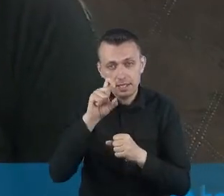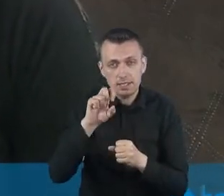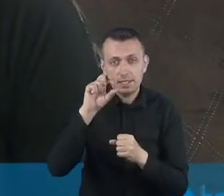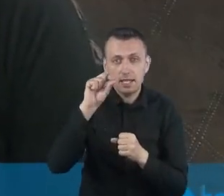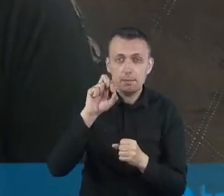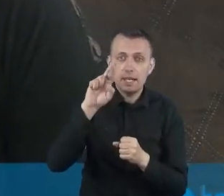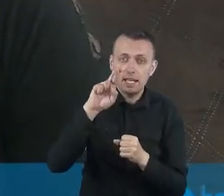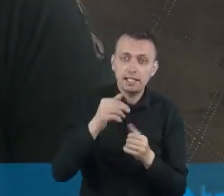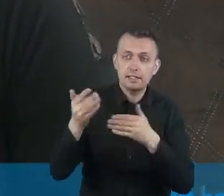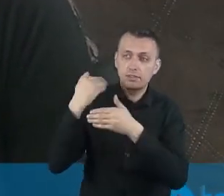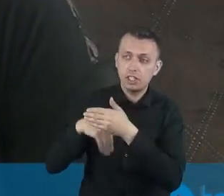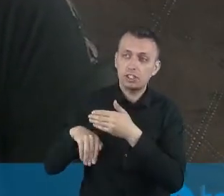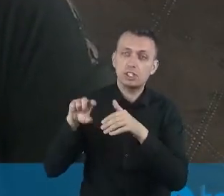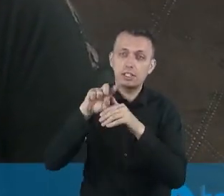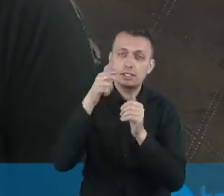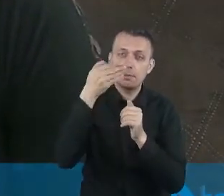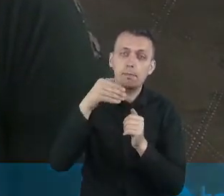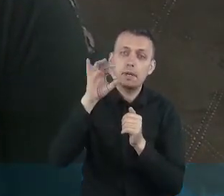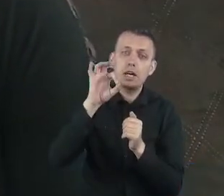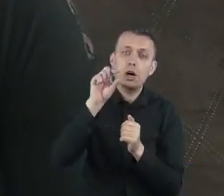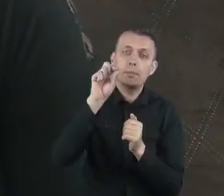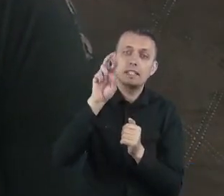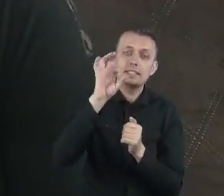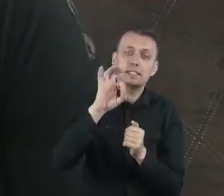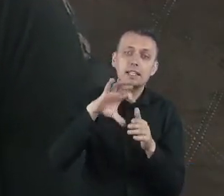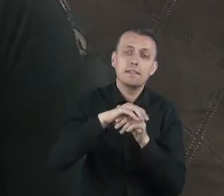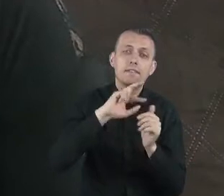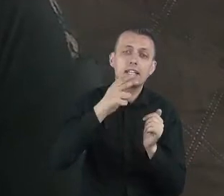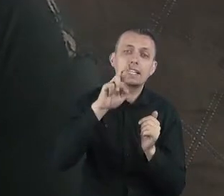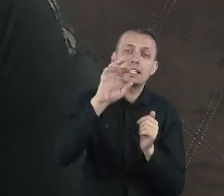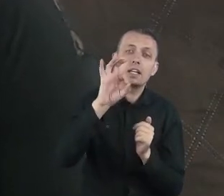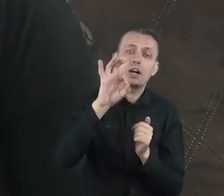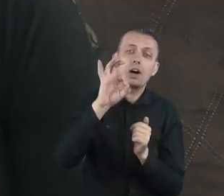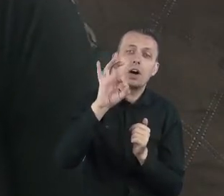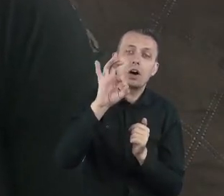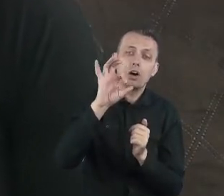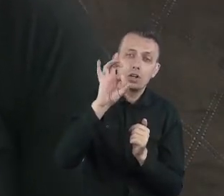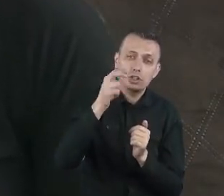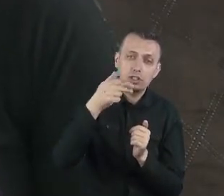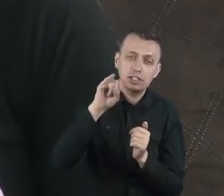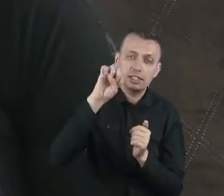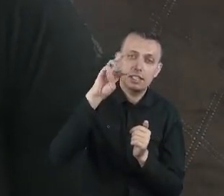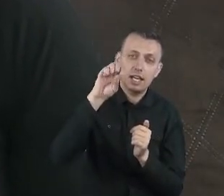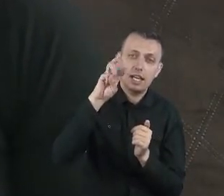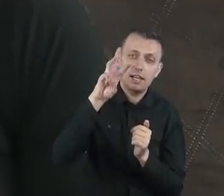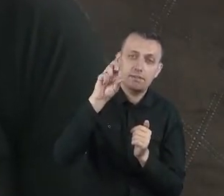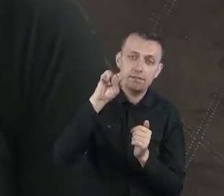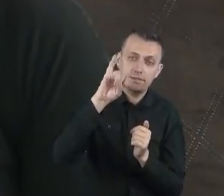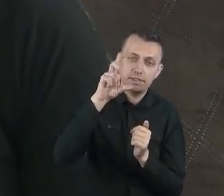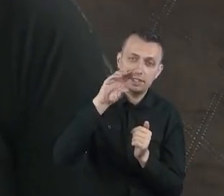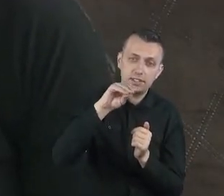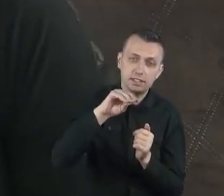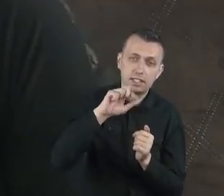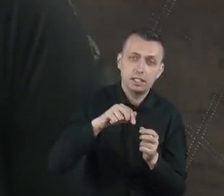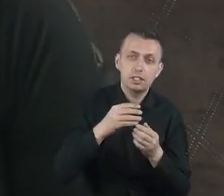z MOPS-em w Krośniewicach. Także z funduszy, które po prostu są przekazywane dla dzieci, tak,